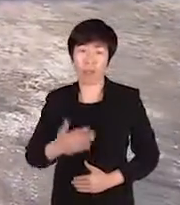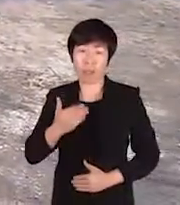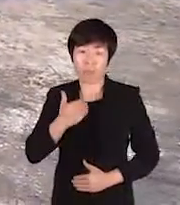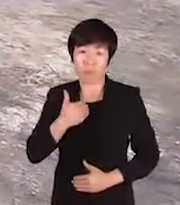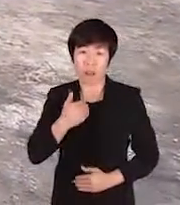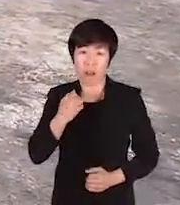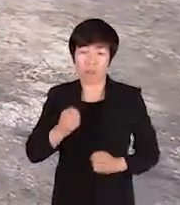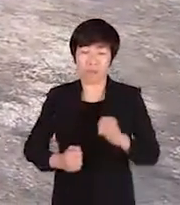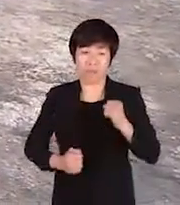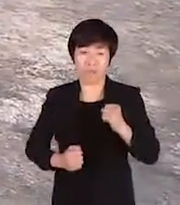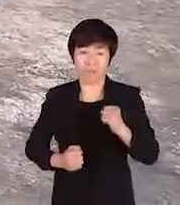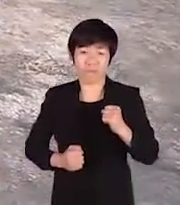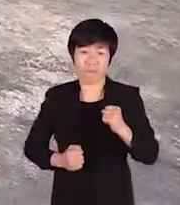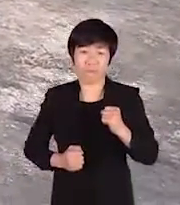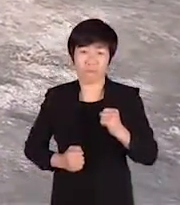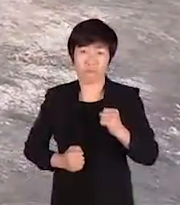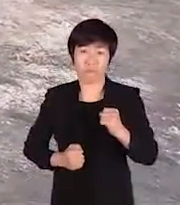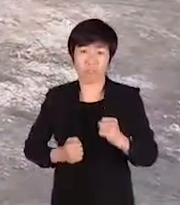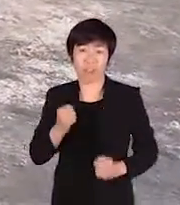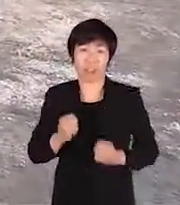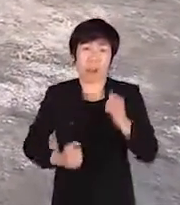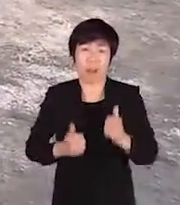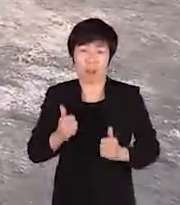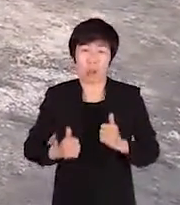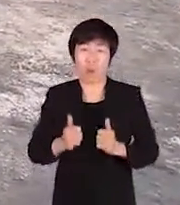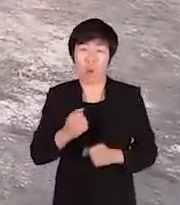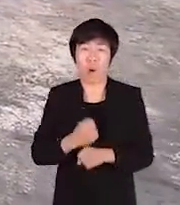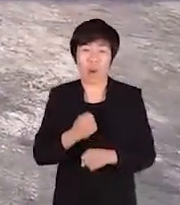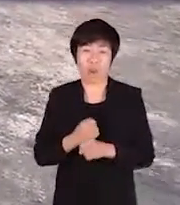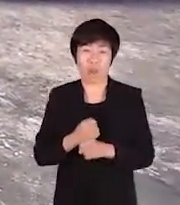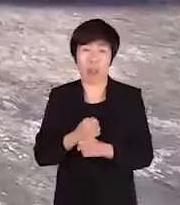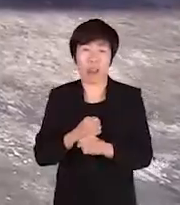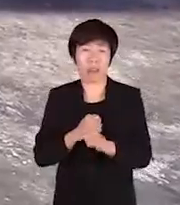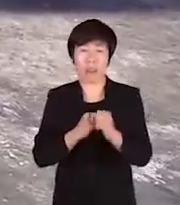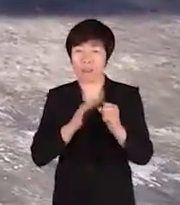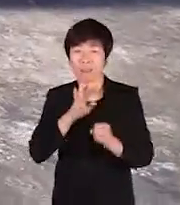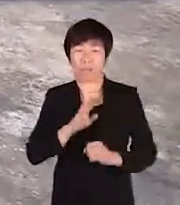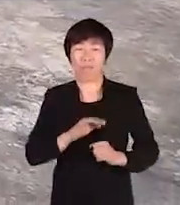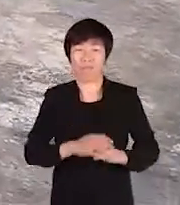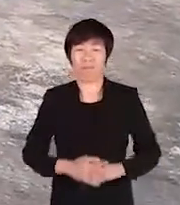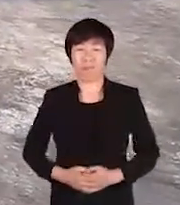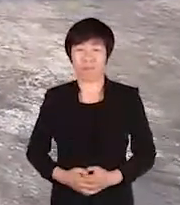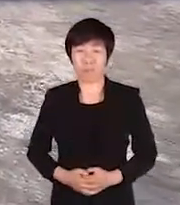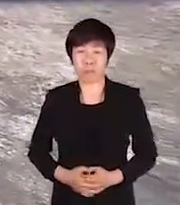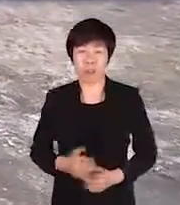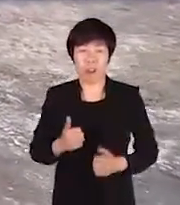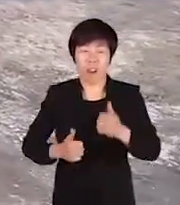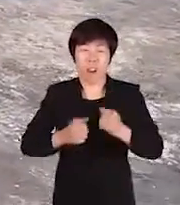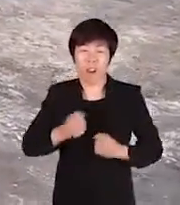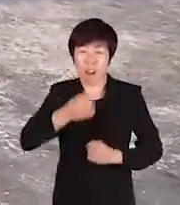현정이 다리는 100만 불짜리 다리, 마라톤 42.195.